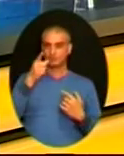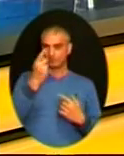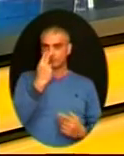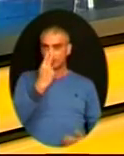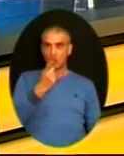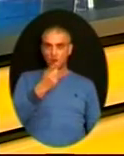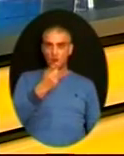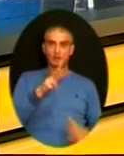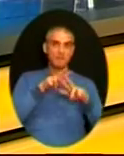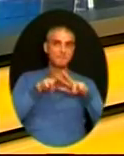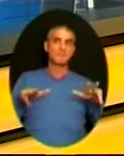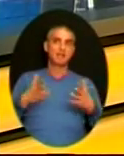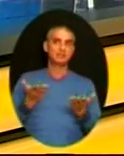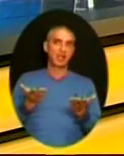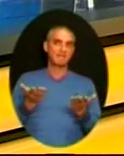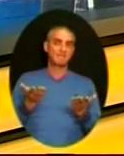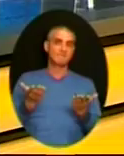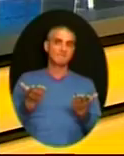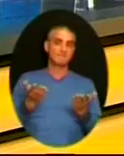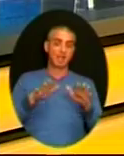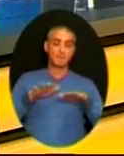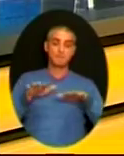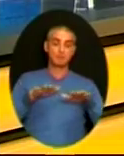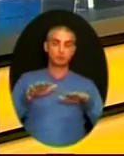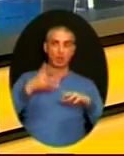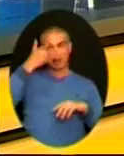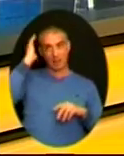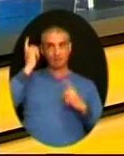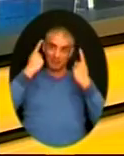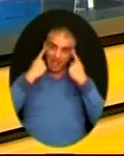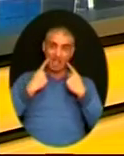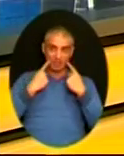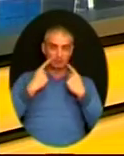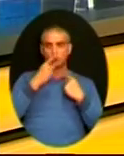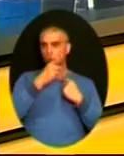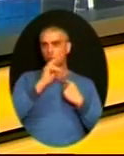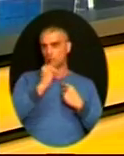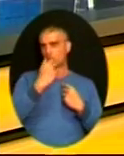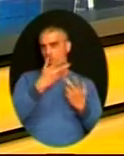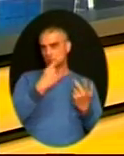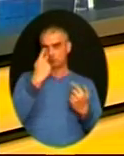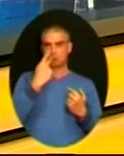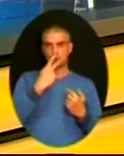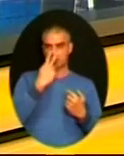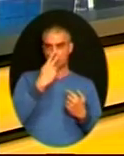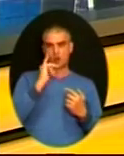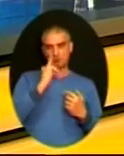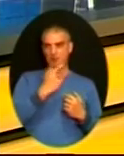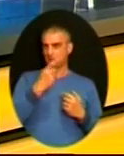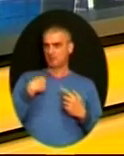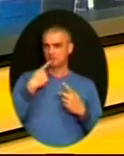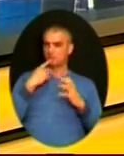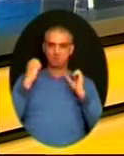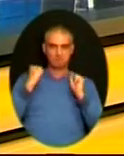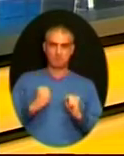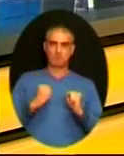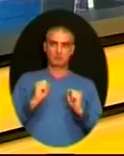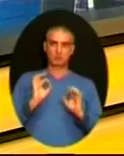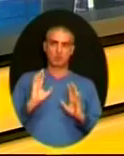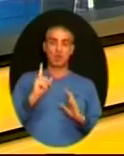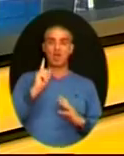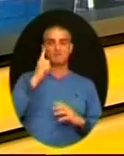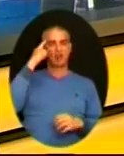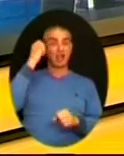רואה מצב של ממשלת לפיד חרדים, אגב, הוא כן רואה, אני אומר את זה כמעט בביטחון מלא,